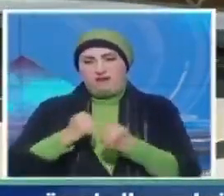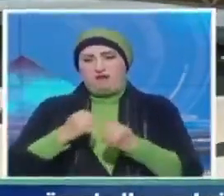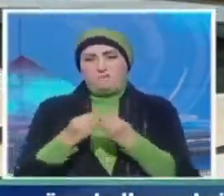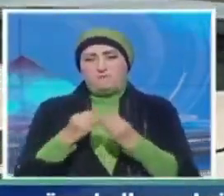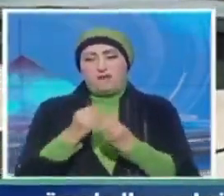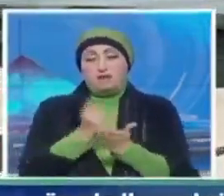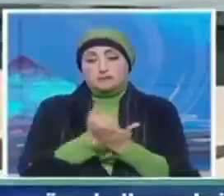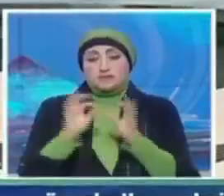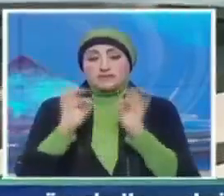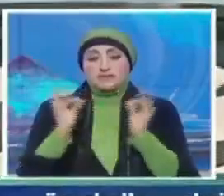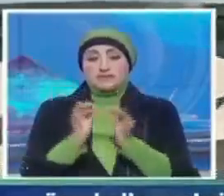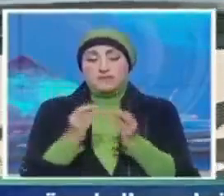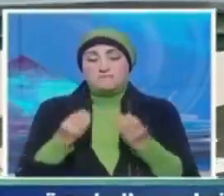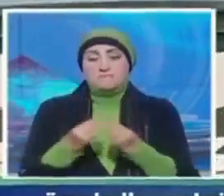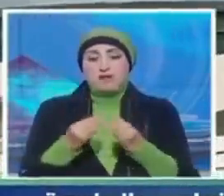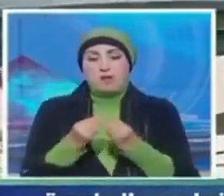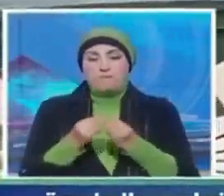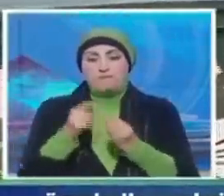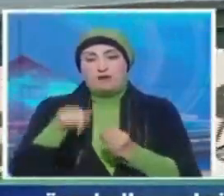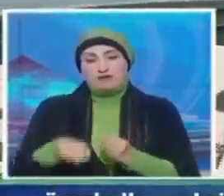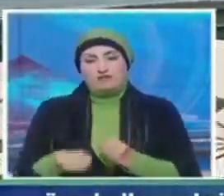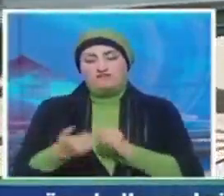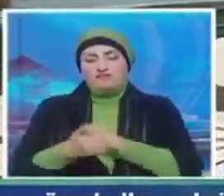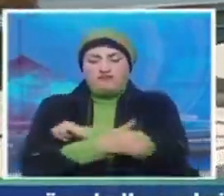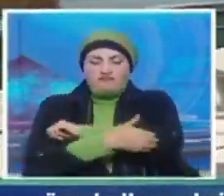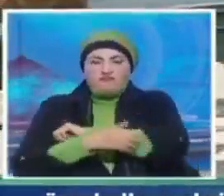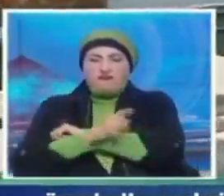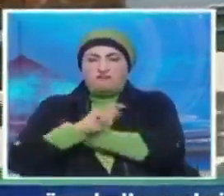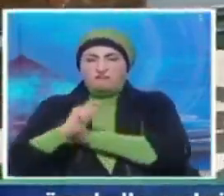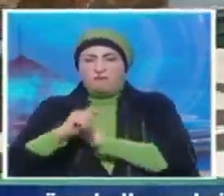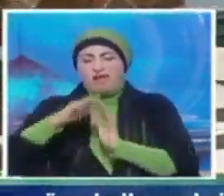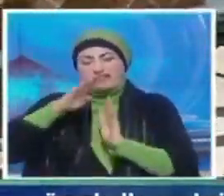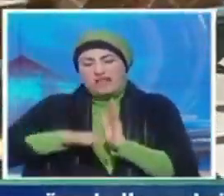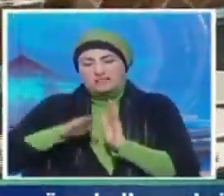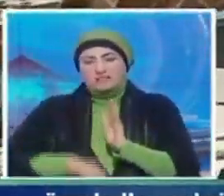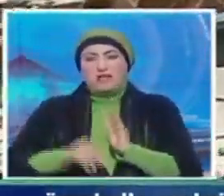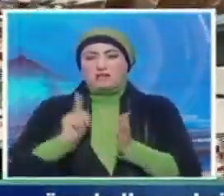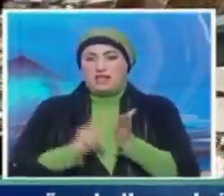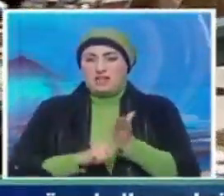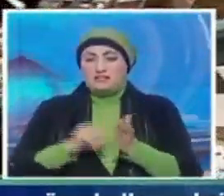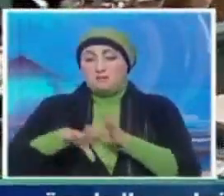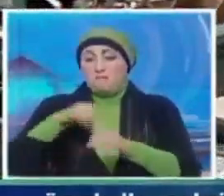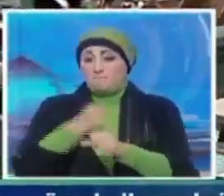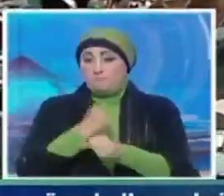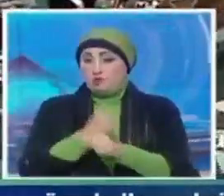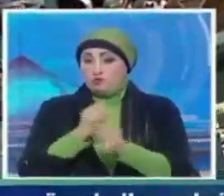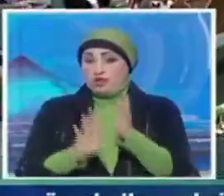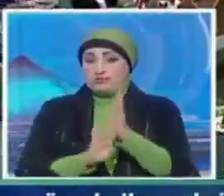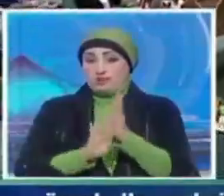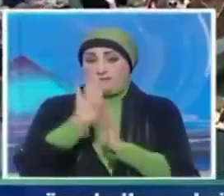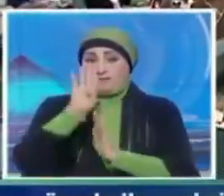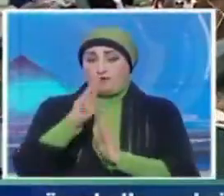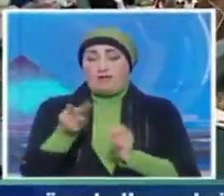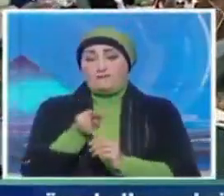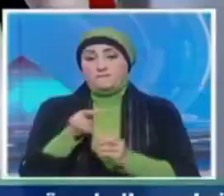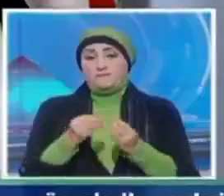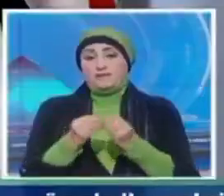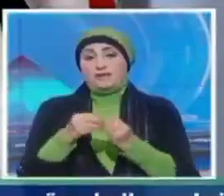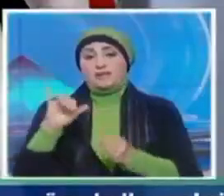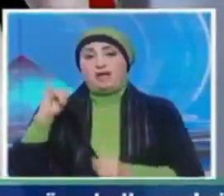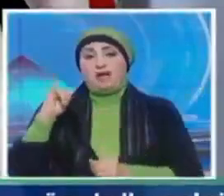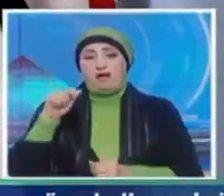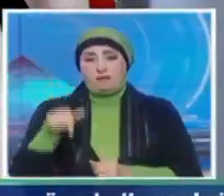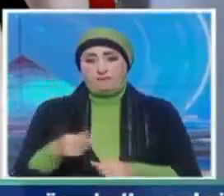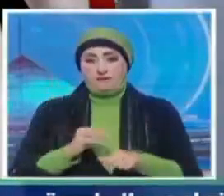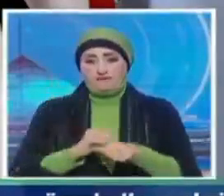الاقتصادية والاجتماعية وخفض معدلات الفقر والبطالة من خلال مشروعات اقتصادية تنموية رائدة بين الدول العربية.